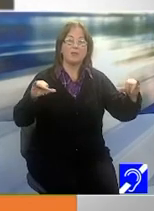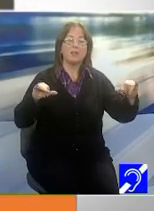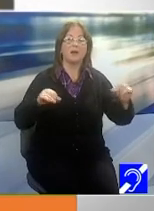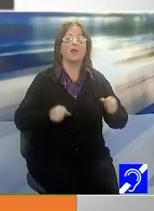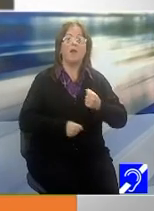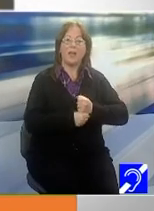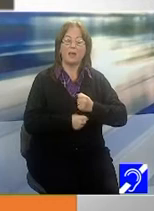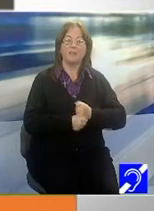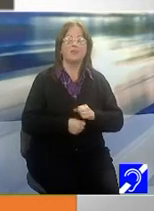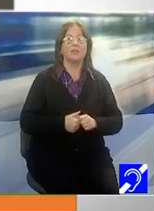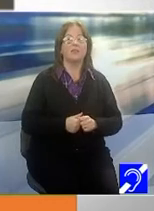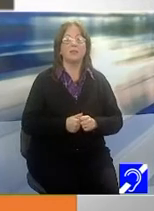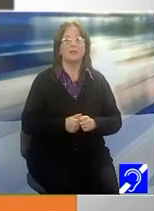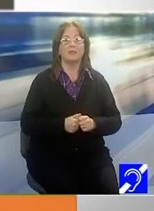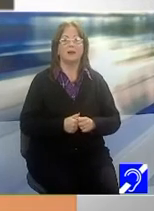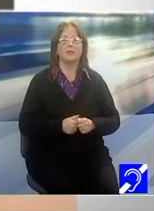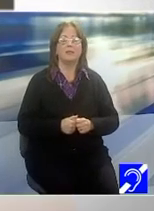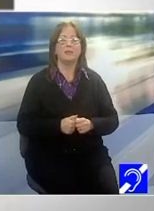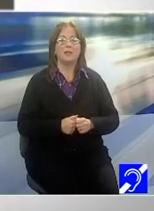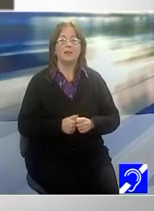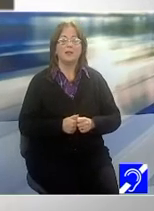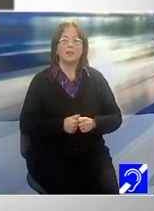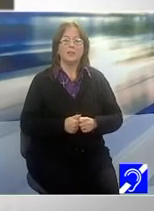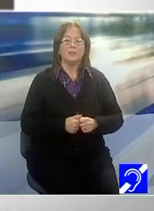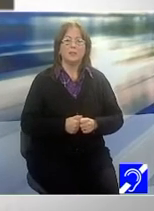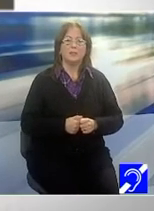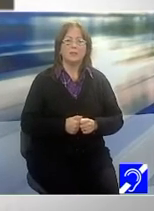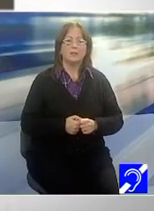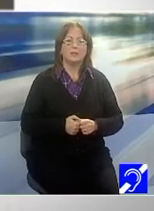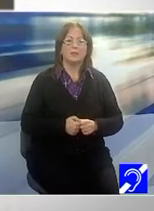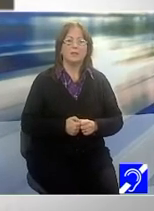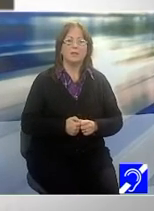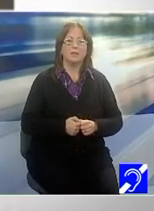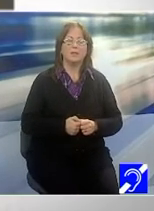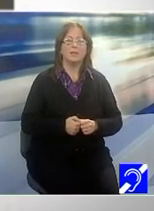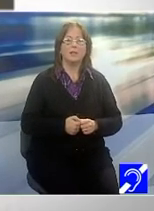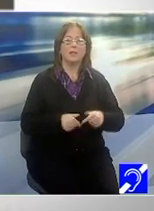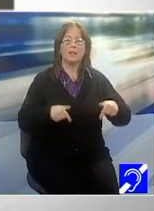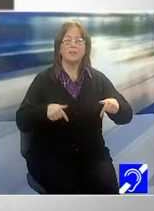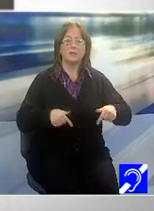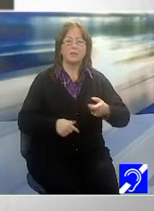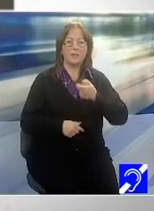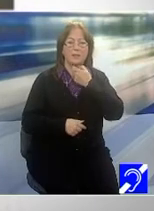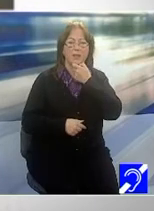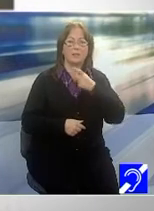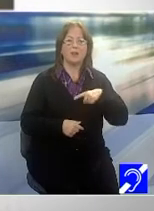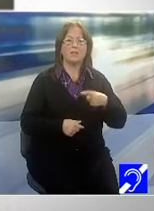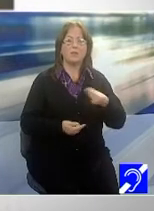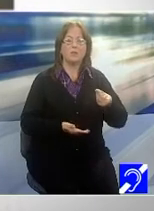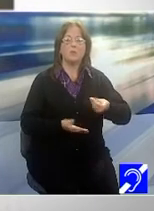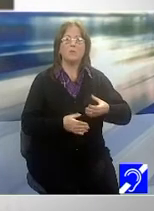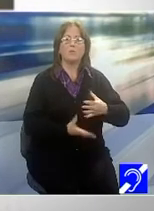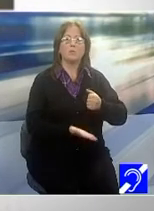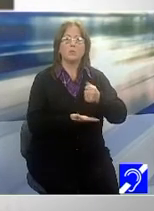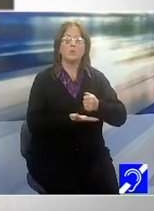colț de resurse americane, cum îl numim noi altfel, și anul acesta avem un buget de